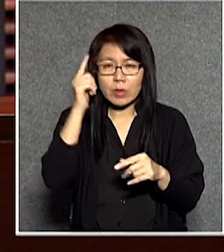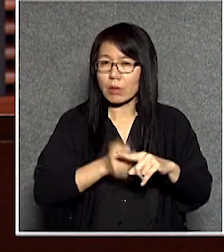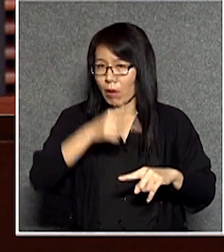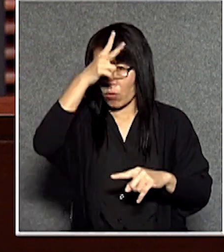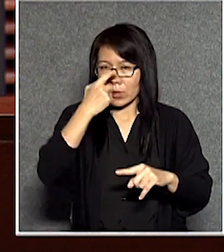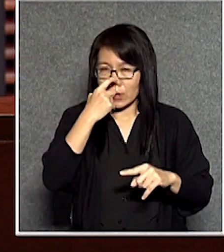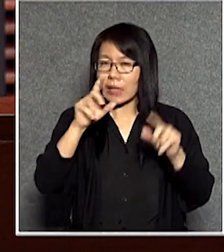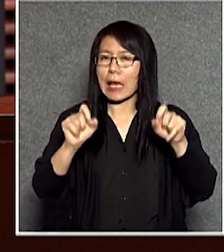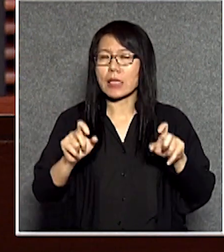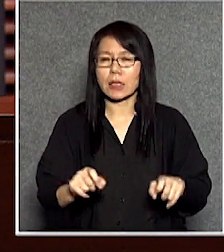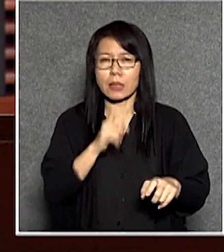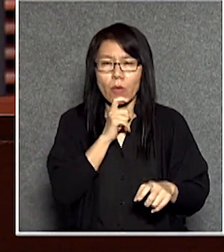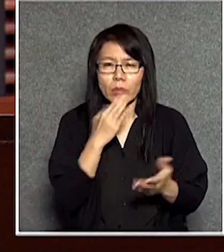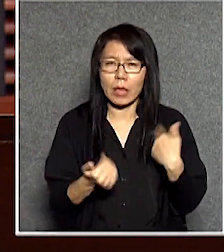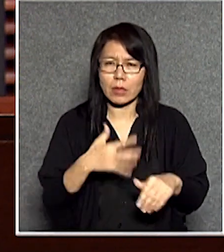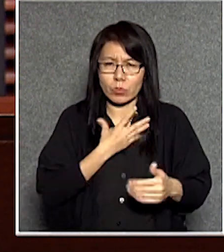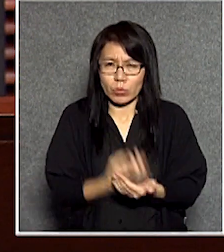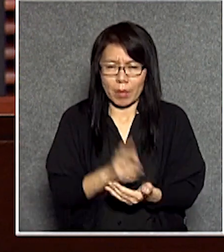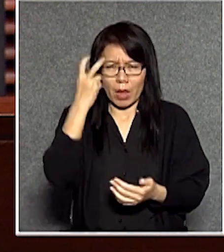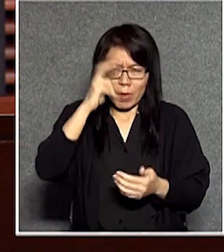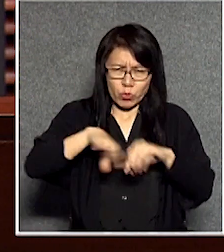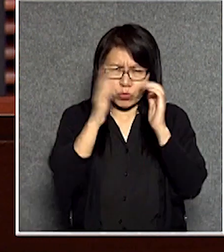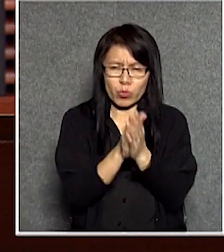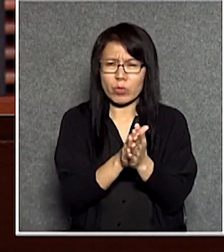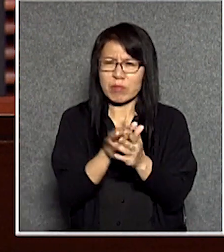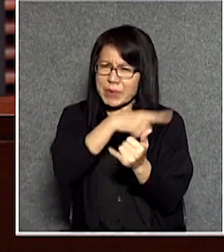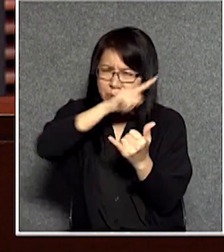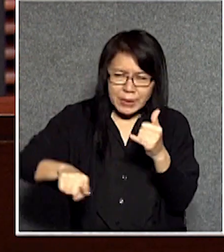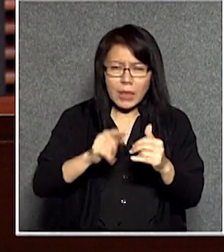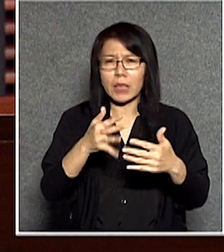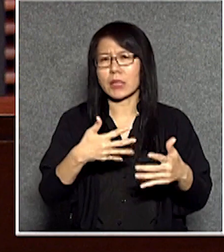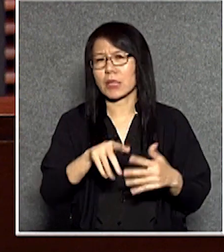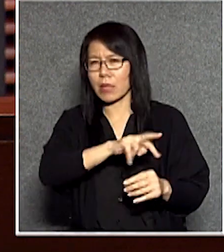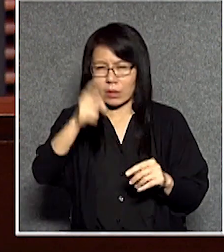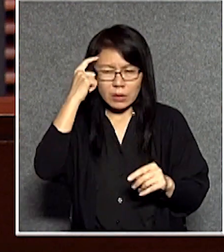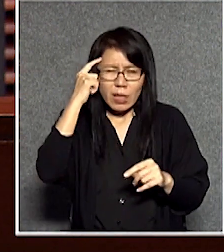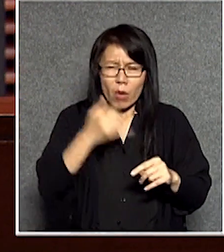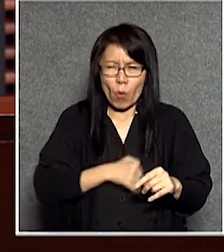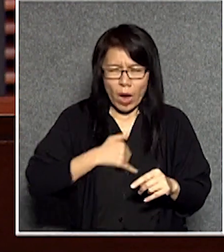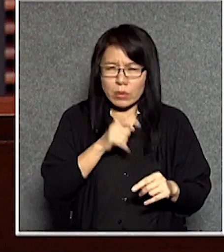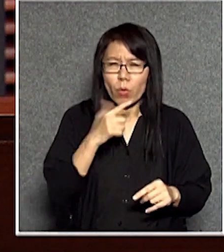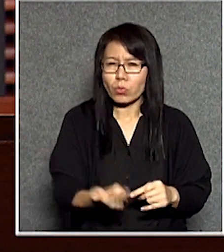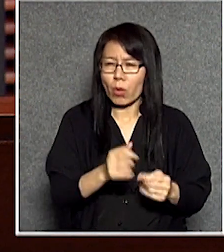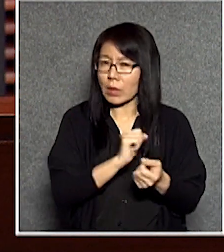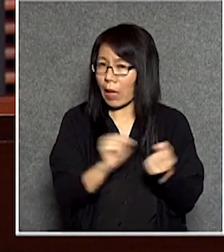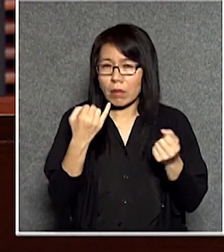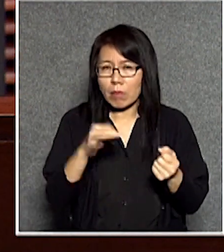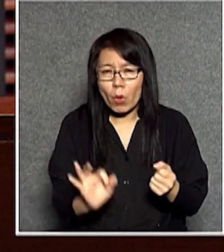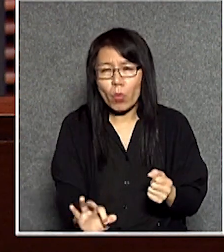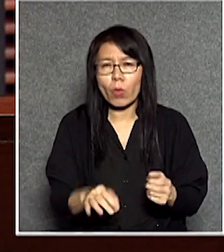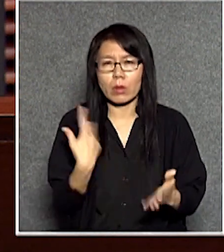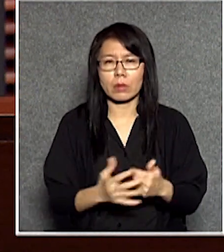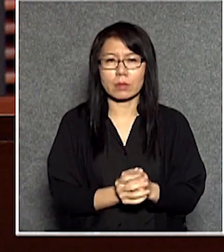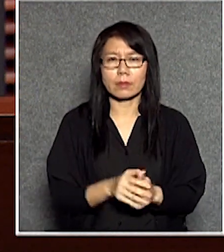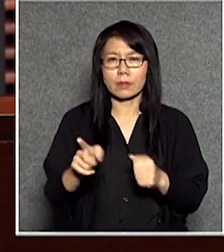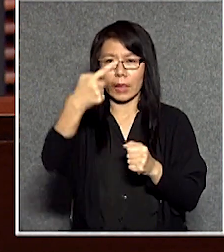如此解釋，如果仔細審視整件事的來龍去脈，仍然有很多疑竇是未能解開的。